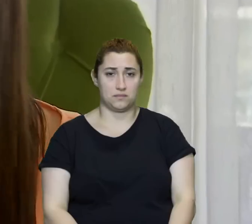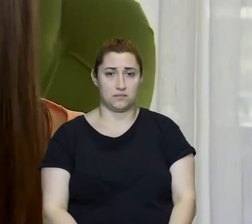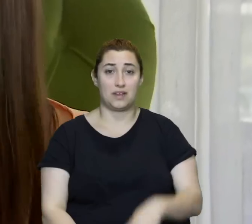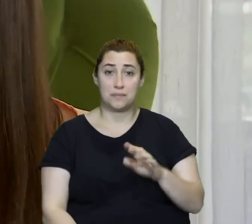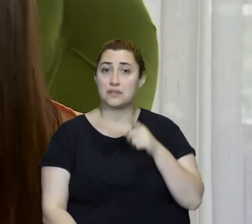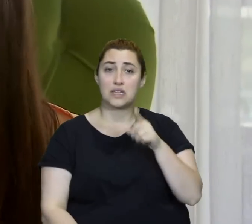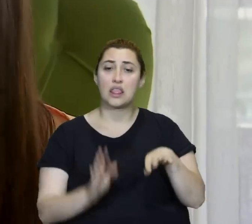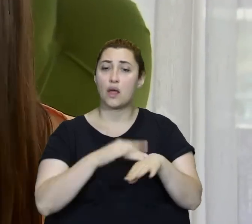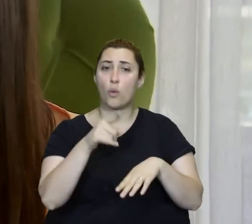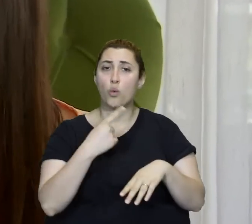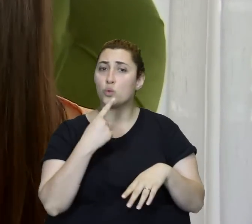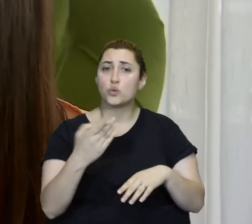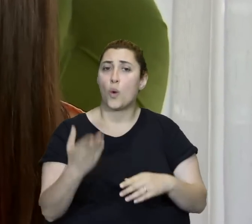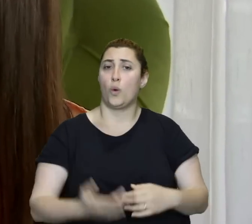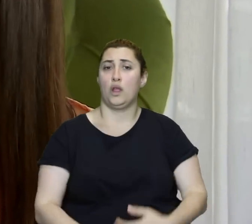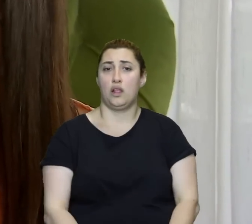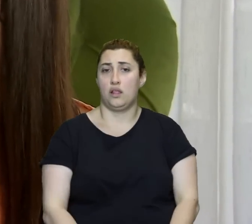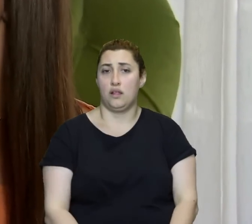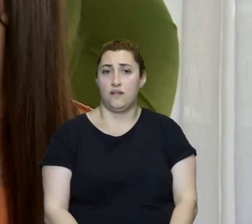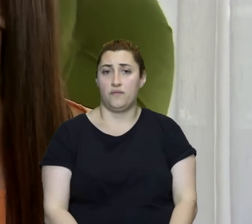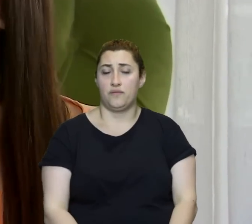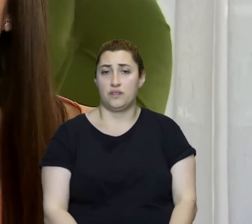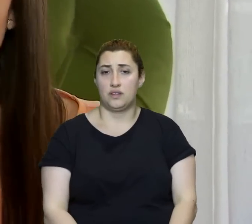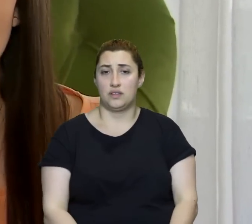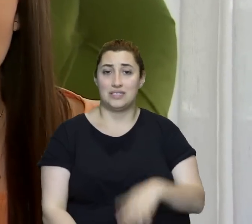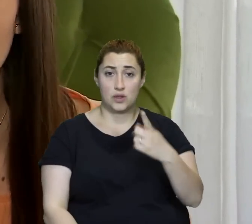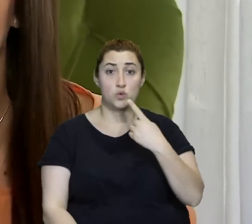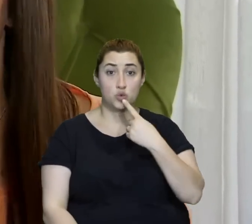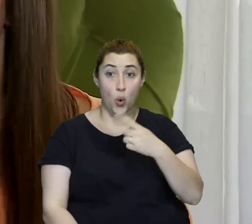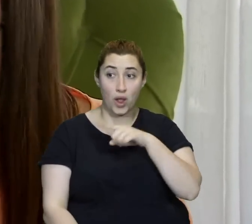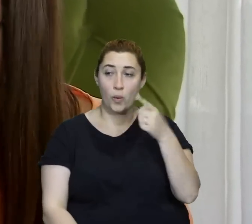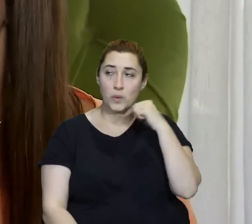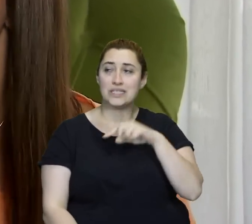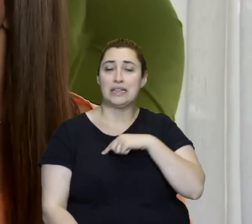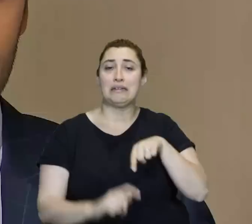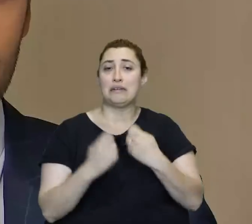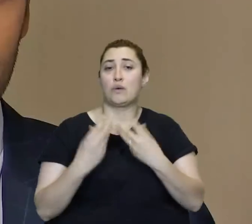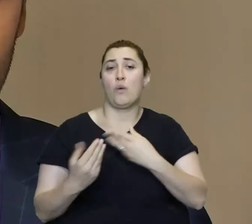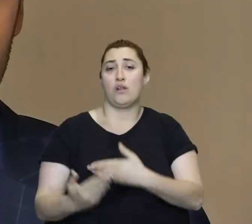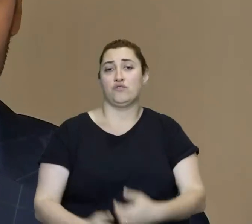Hem sen neden öyle söyledin ki? Senin söylediklerine de alınacak.